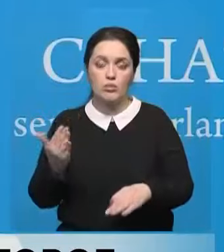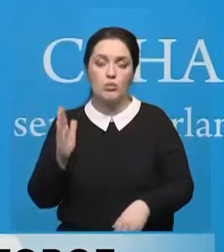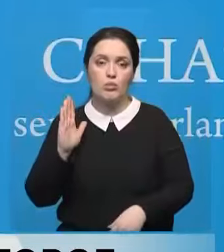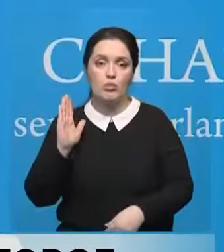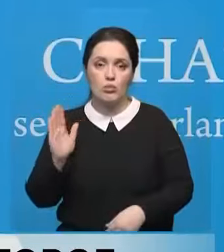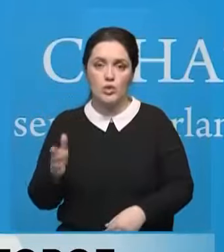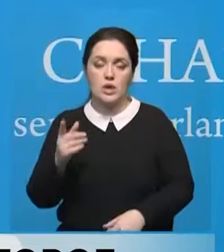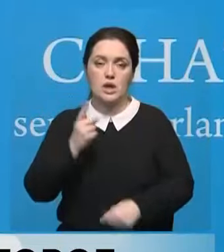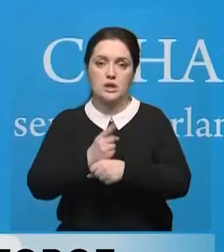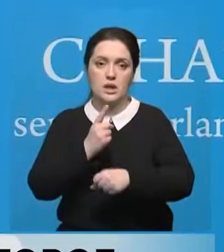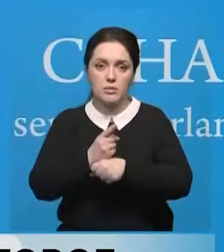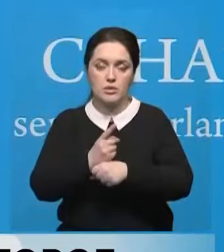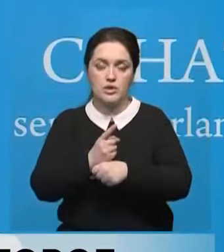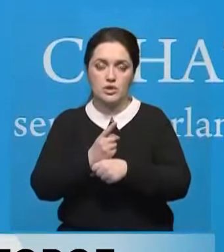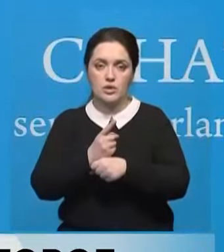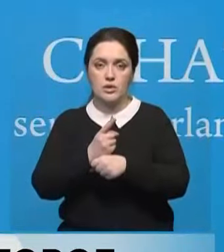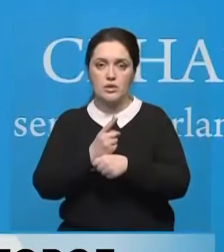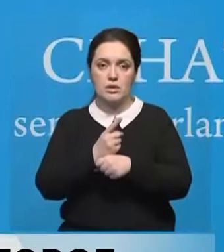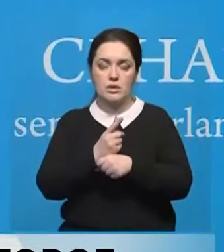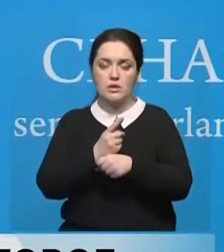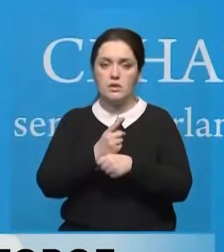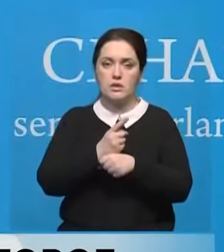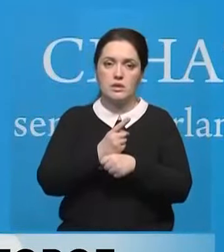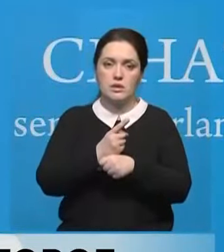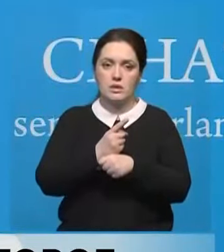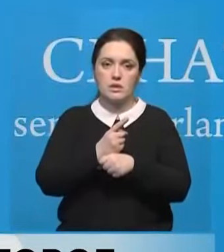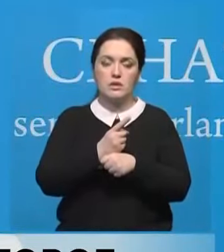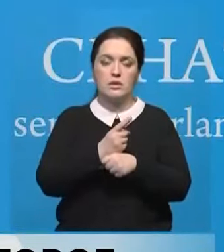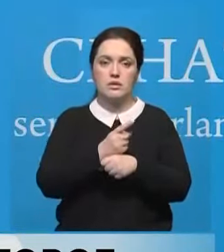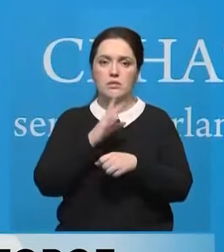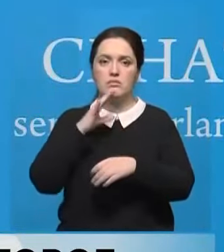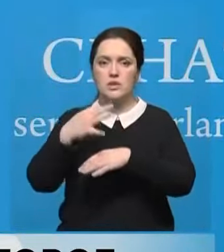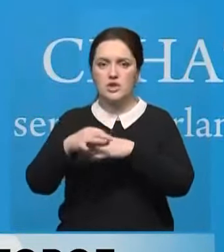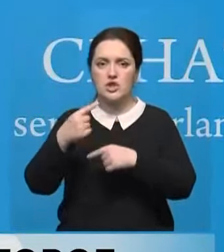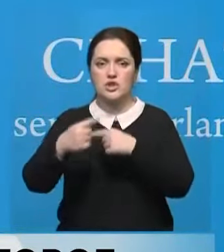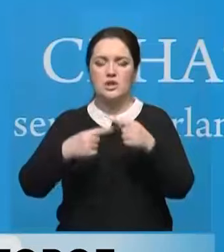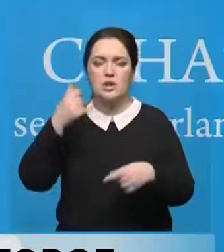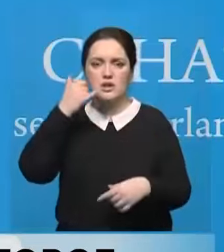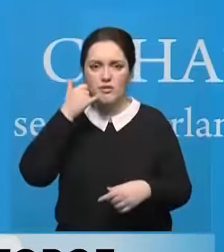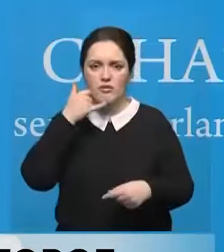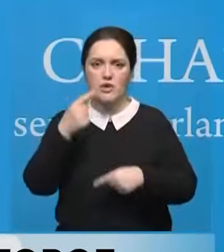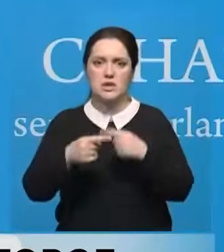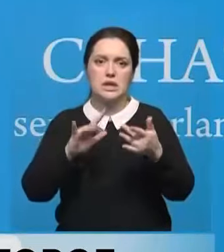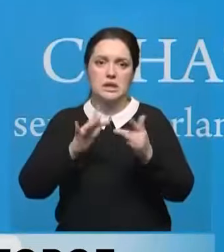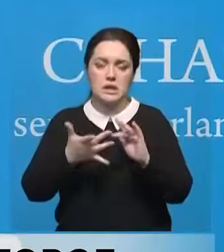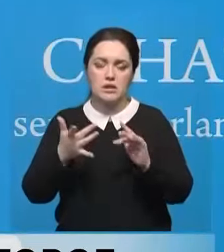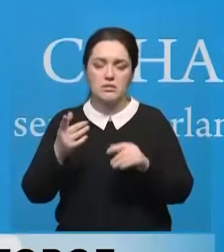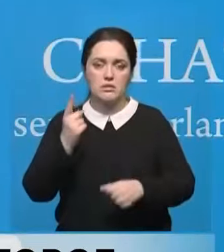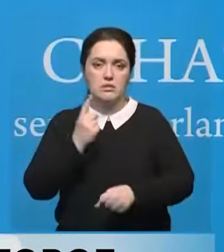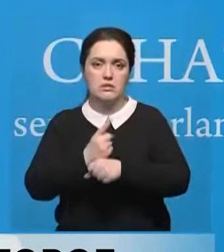целом запрещено каким-то образом воздействовать на жертву через телефон, через социальные сети. Все это